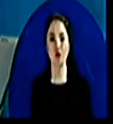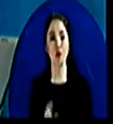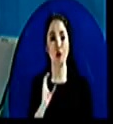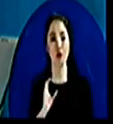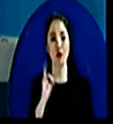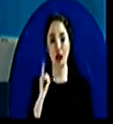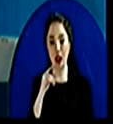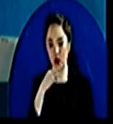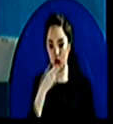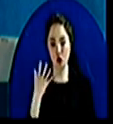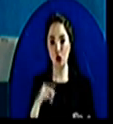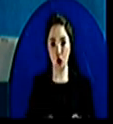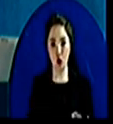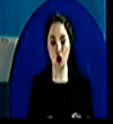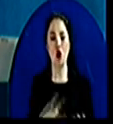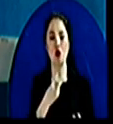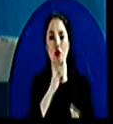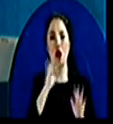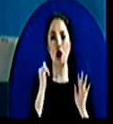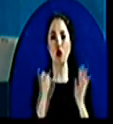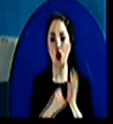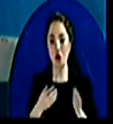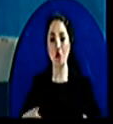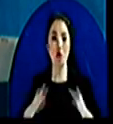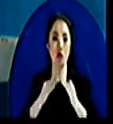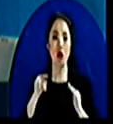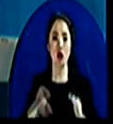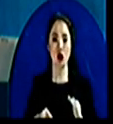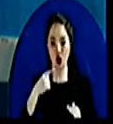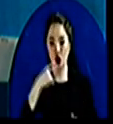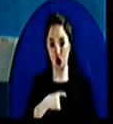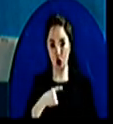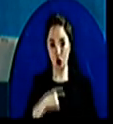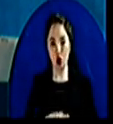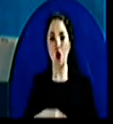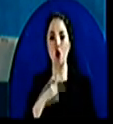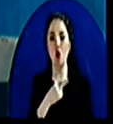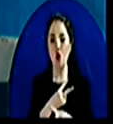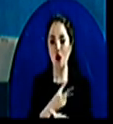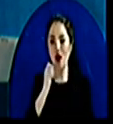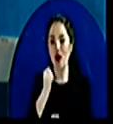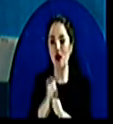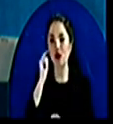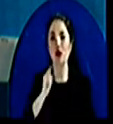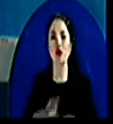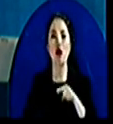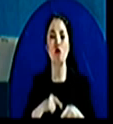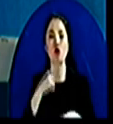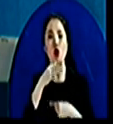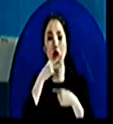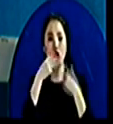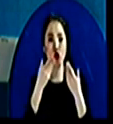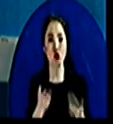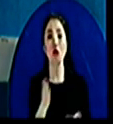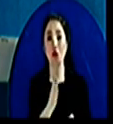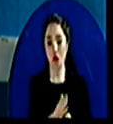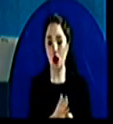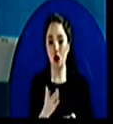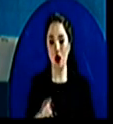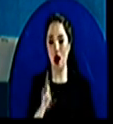Сэнийг эмэгтэй 2016 оны улсын хурлын сонгуулийн үр дүнд байгуулагдсан парламентын гишүүд хууль тогтоох үндсэн үүргээ хэрхэн биелүүлснийг цуурлаар хүргэж